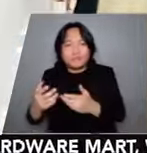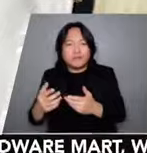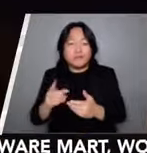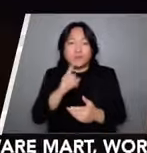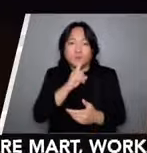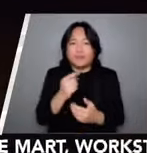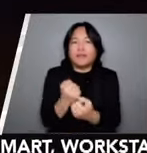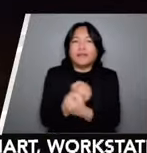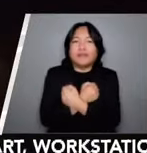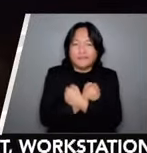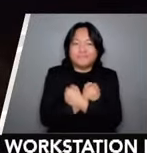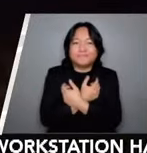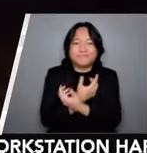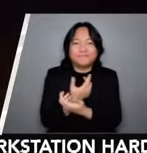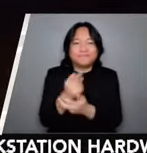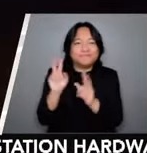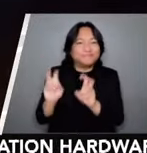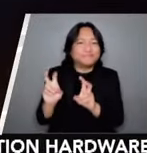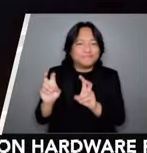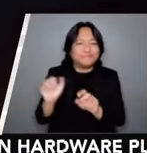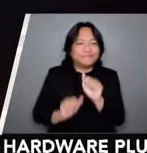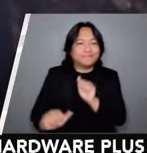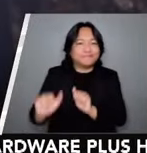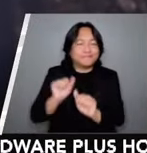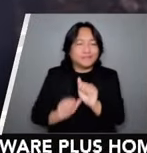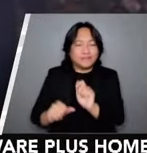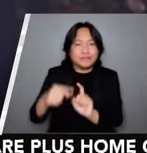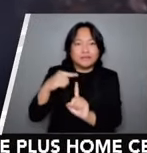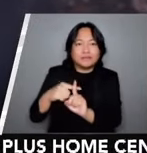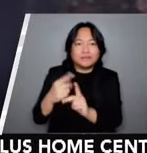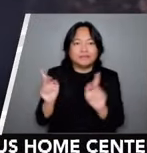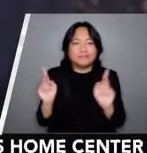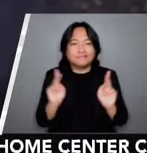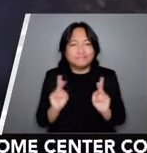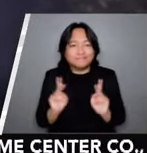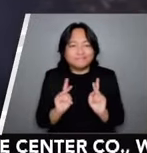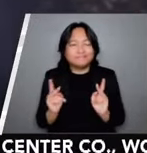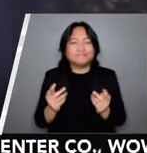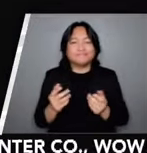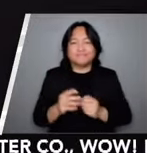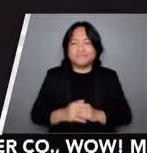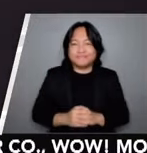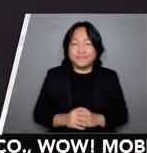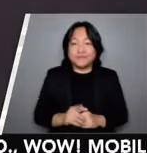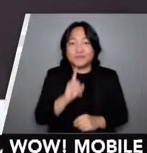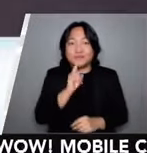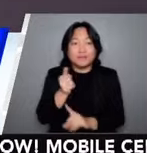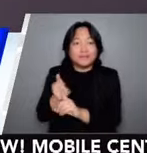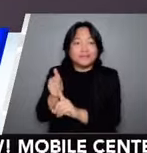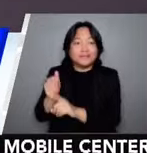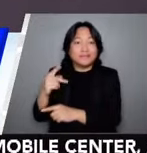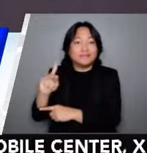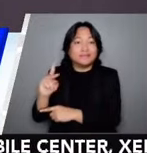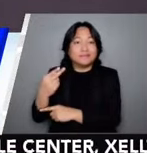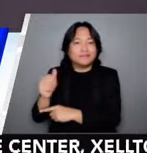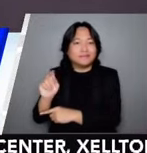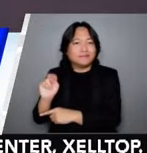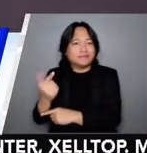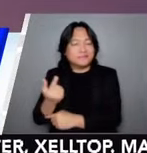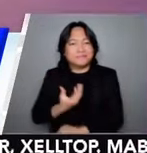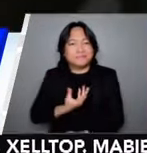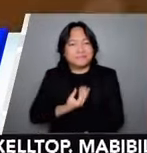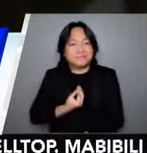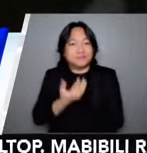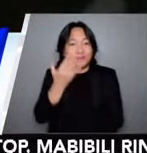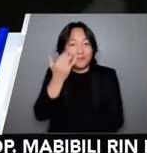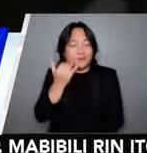Ruru, kundi sa mga loving at kilig scenes din. Kabado daw si Angeli dahil hindi raw ito ang kanyang comfort